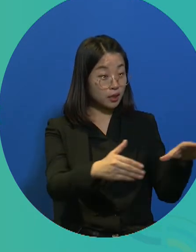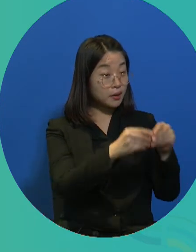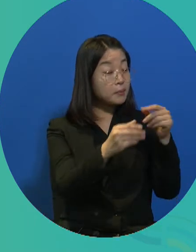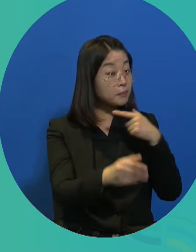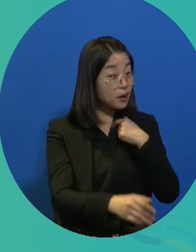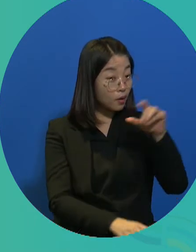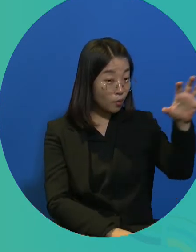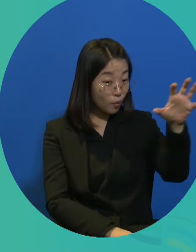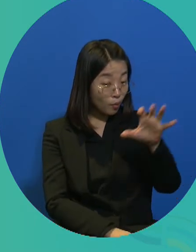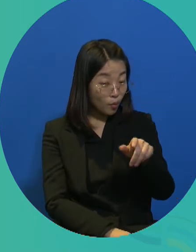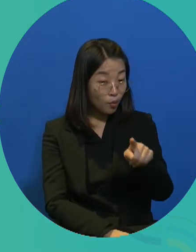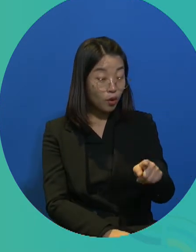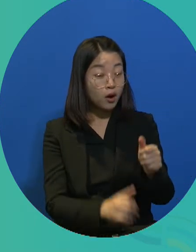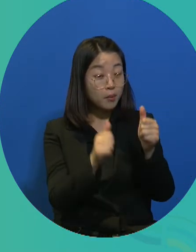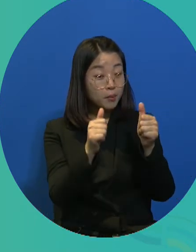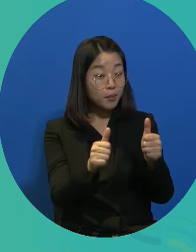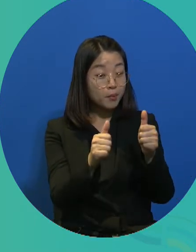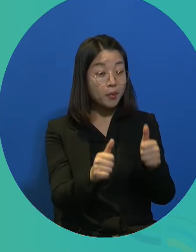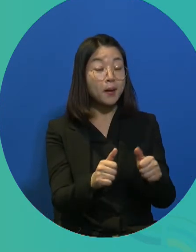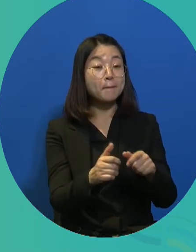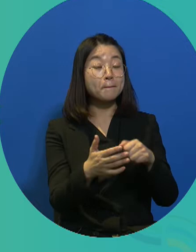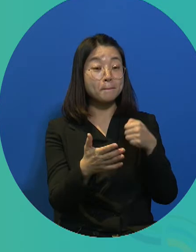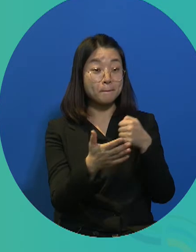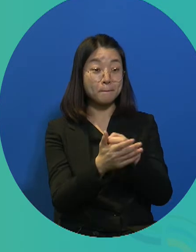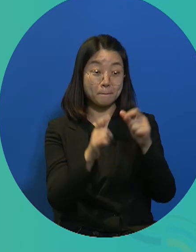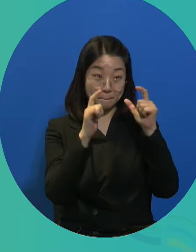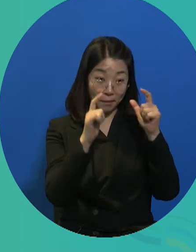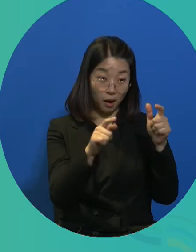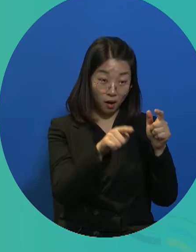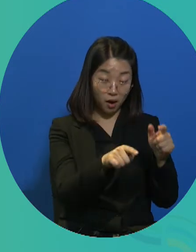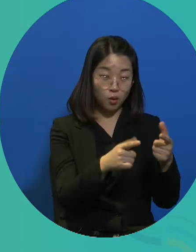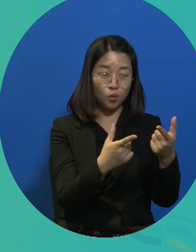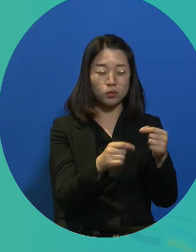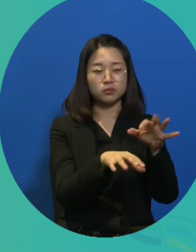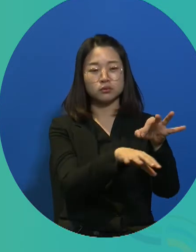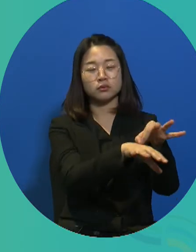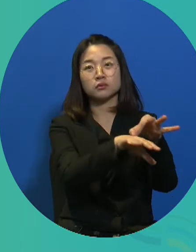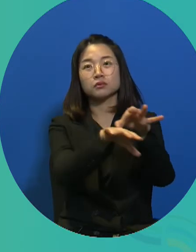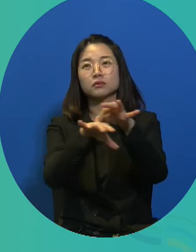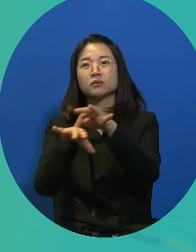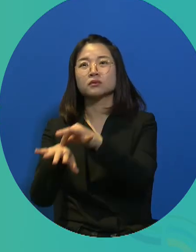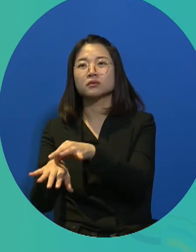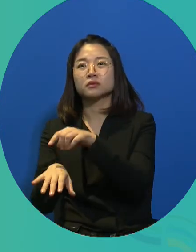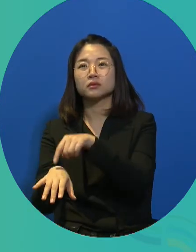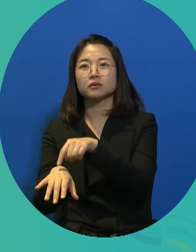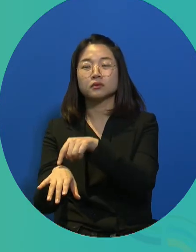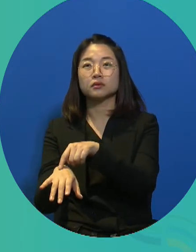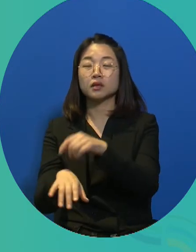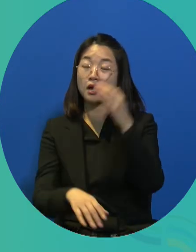의정서에 따른 개인 진정 결정 사례를 특별히 국내에서